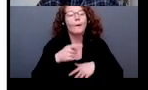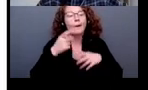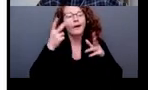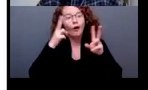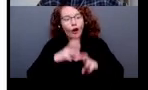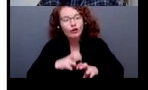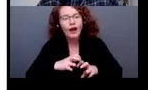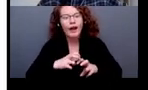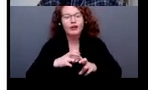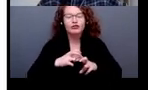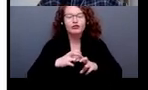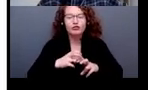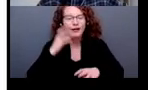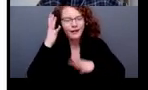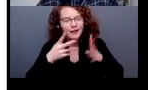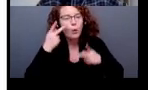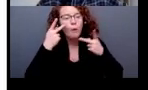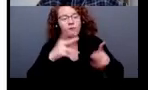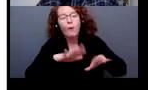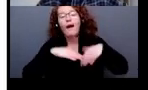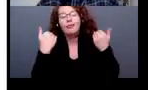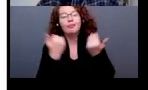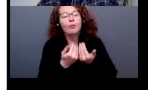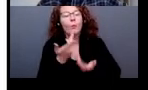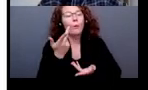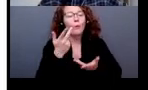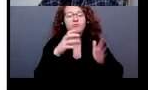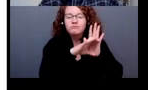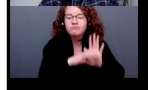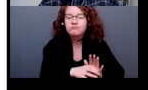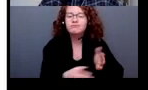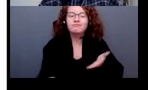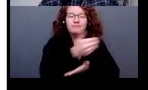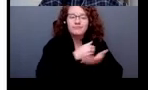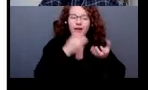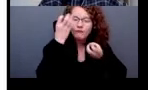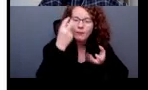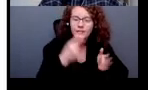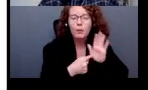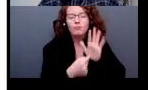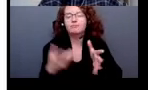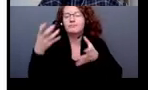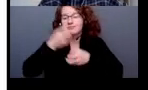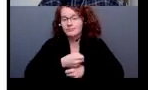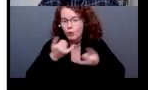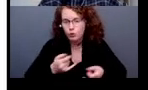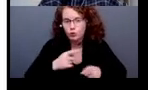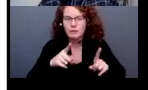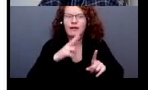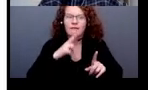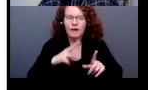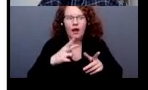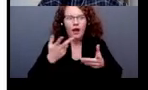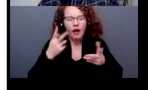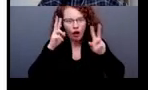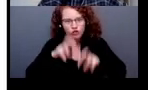évidemment, c'est une enquête de terrain, même si je l'ai présenté sans trop théoriser, c'est un travail de sciences sociales,